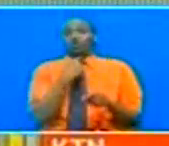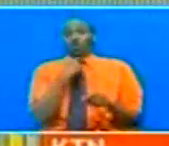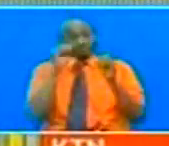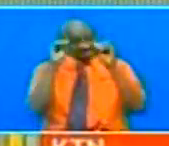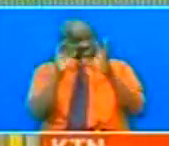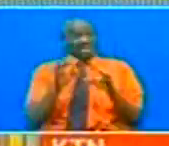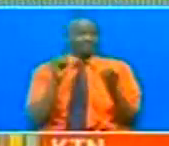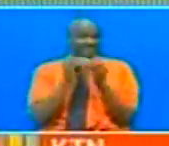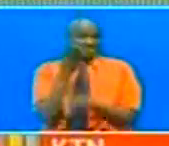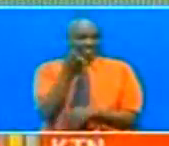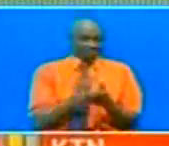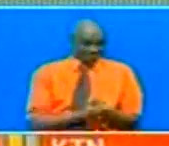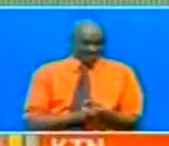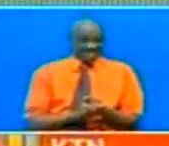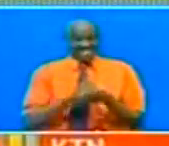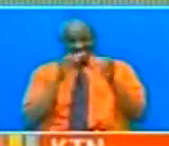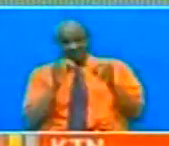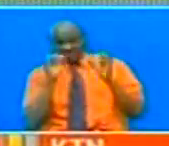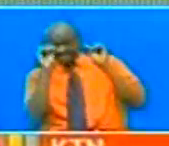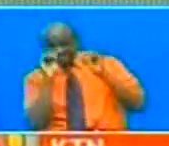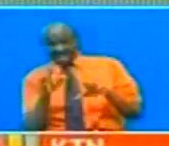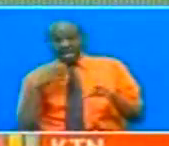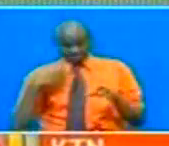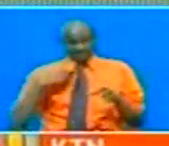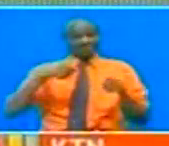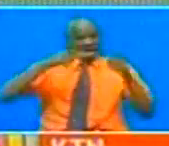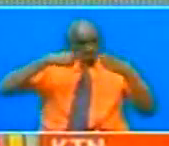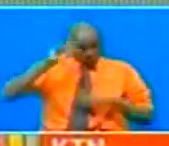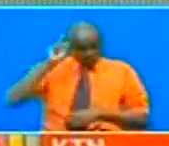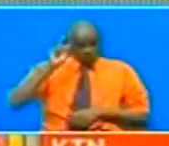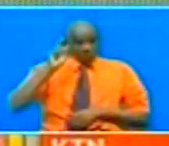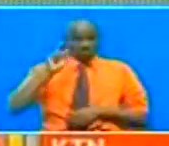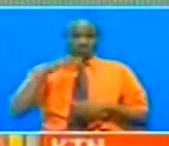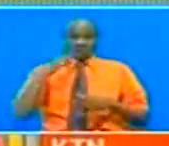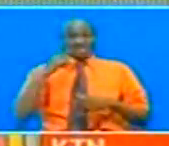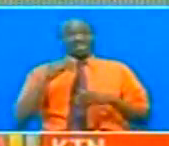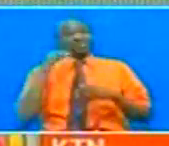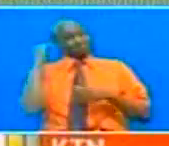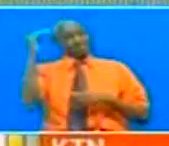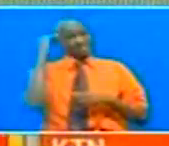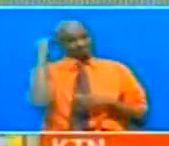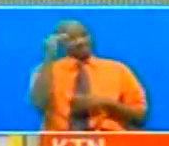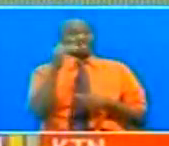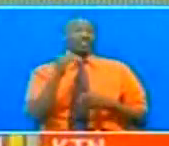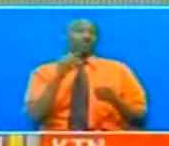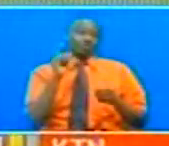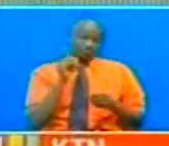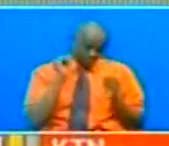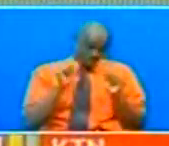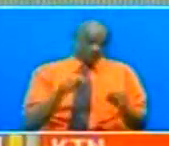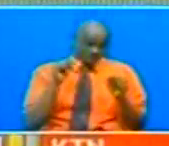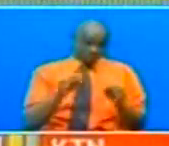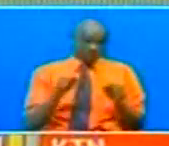wa NAT, iwapo walimu watapitisha wito wa wakuu wa NAT hapo kesho, basi kuna